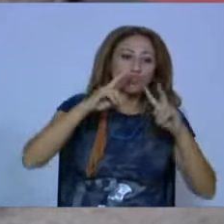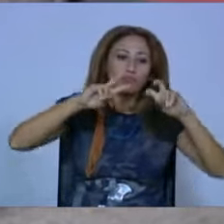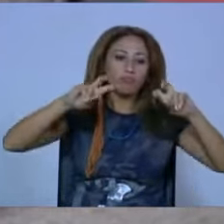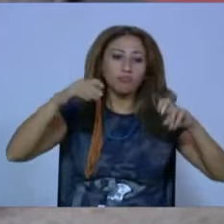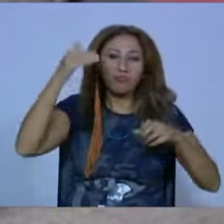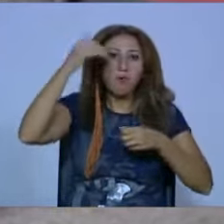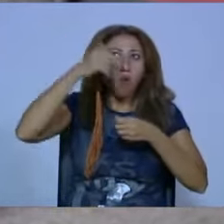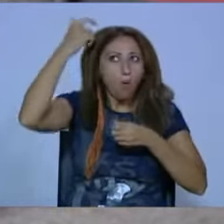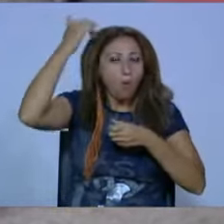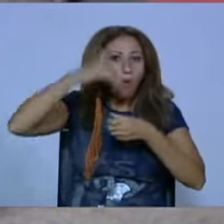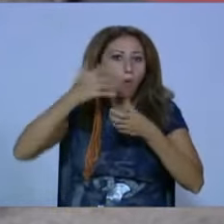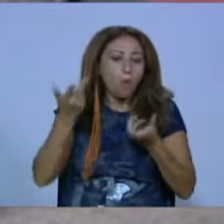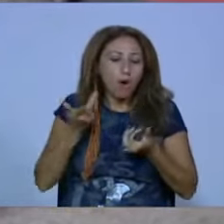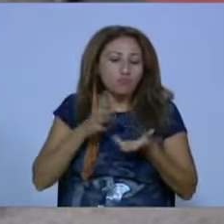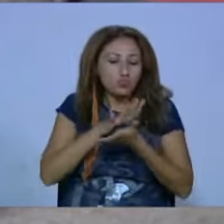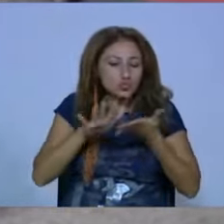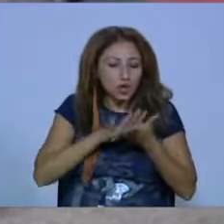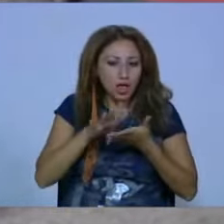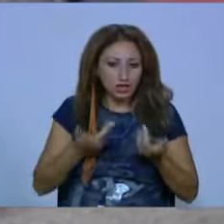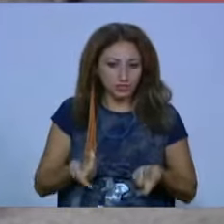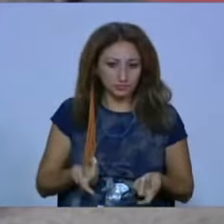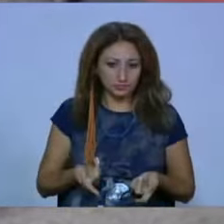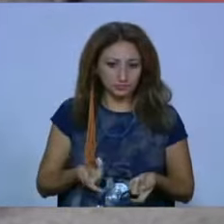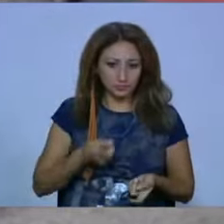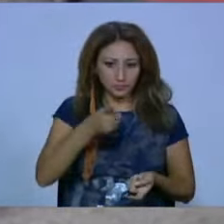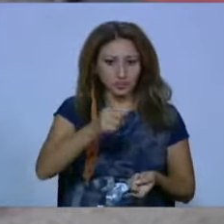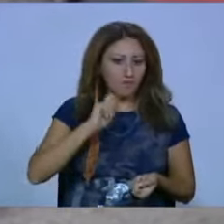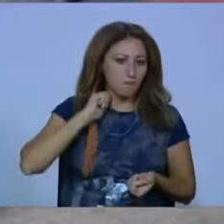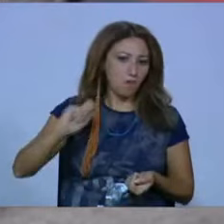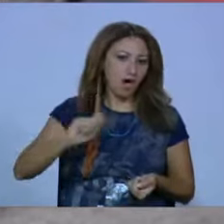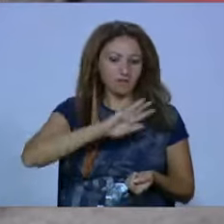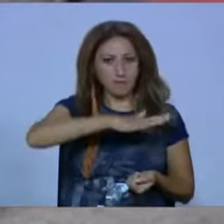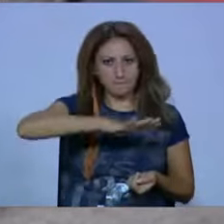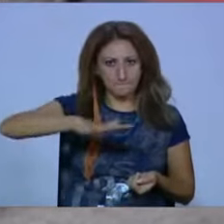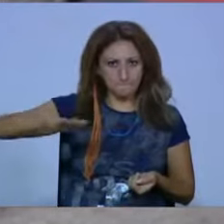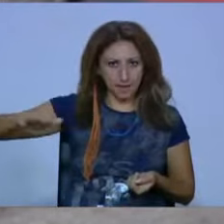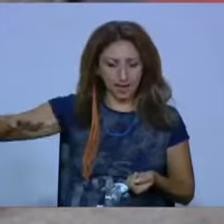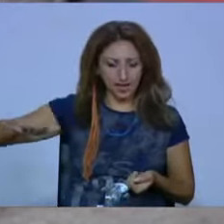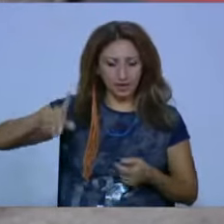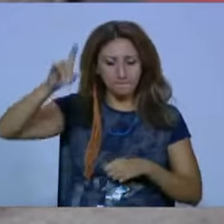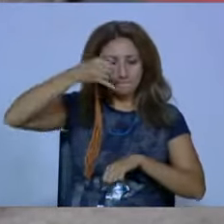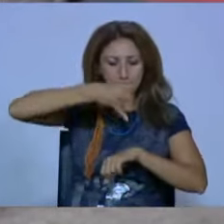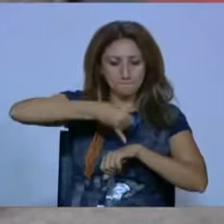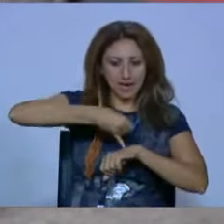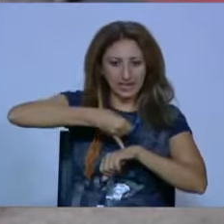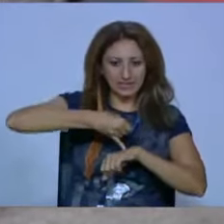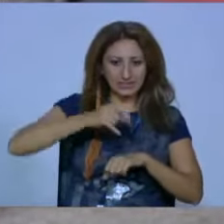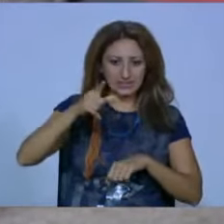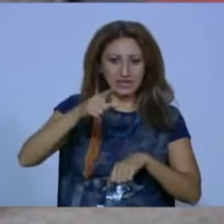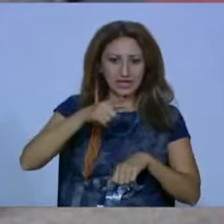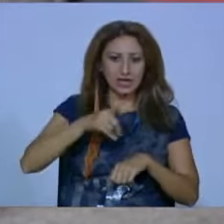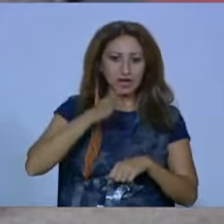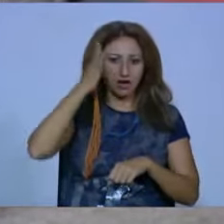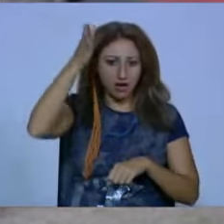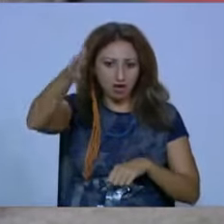لما تعبت من بره استقريت في عندنا في البحيره في ايتي البارود، في مركز عندنا هو اللي دامت معاه